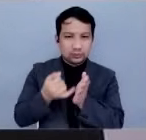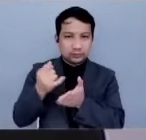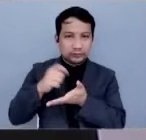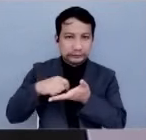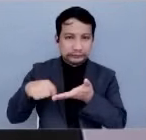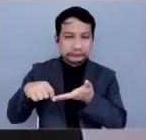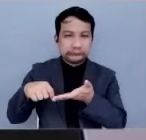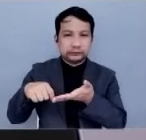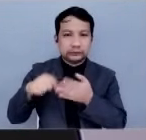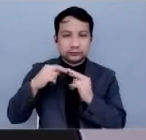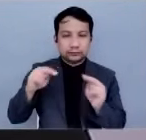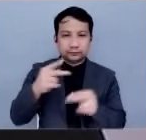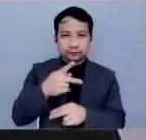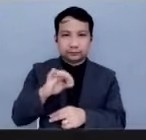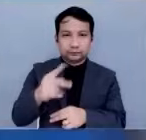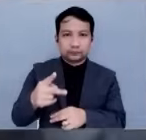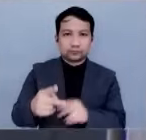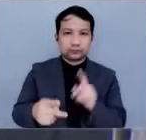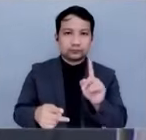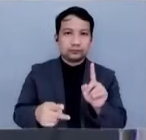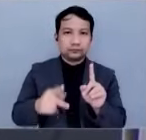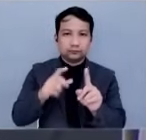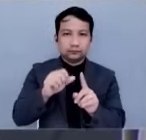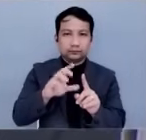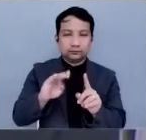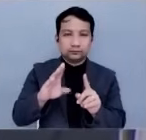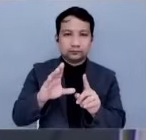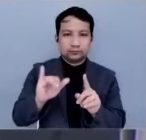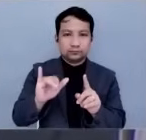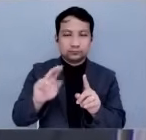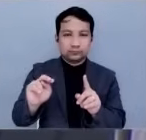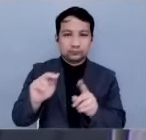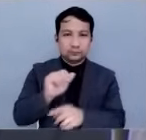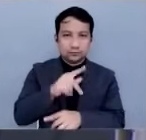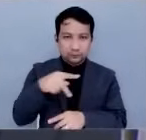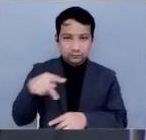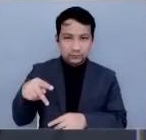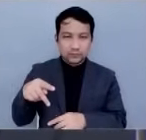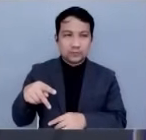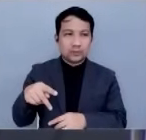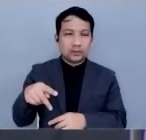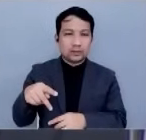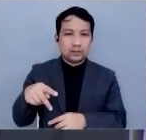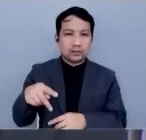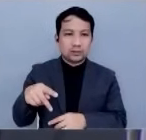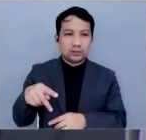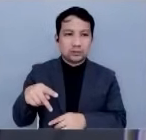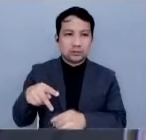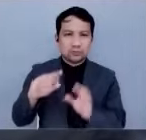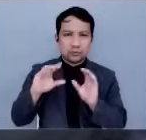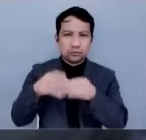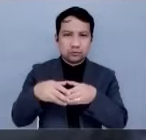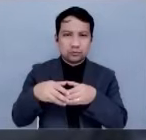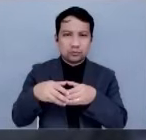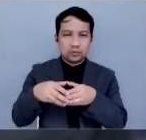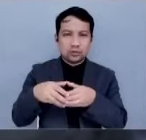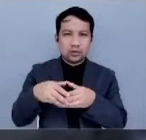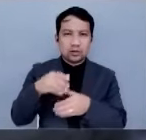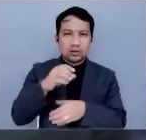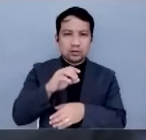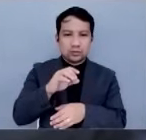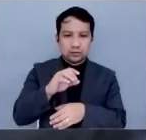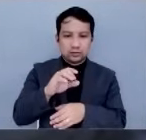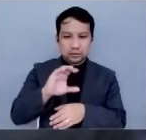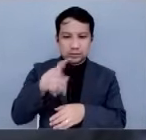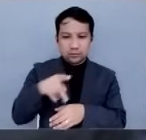alias Kangkong ang Wansambayan app. Wansambayan, yung coalition po, meron po silang mobile app. Nag-asya sa akin kung pwede